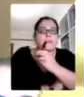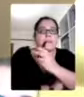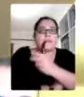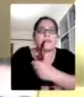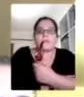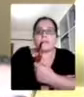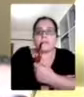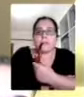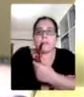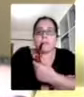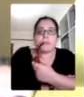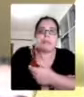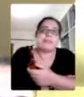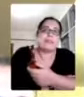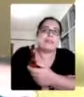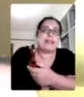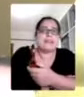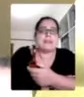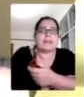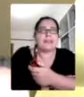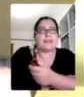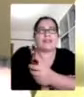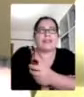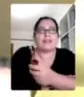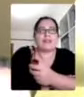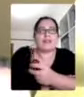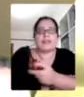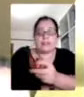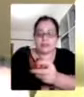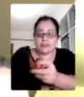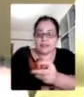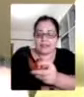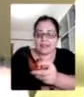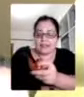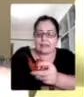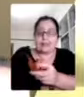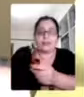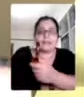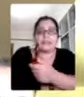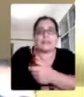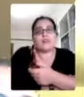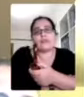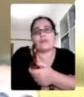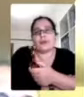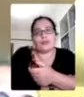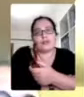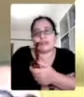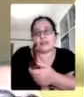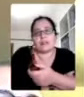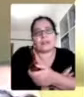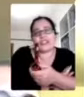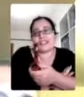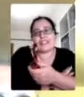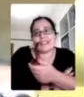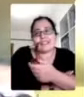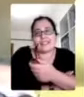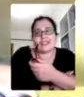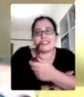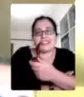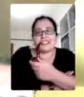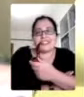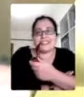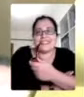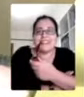de katılıyorum. Yani ben şu anda çok öyle büyük bir fark algılamıyorum. O da kuru olduğundan olabilir. Başta da